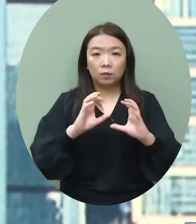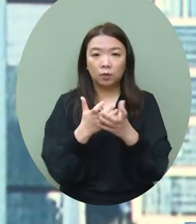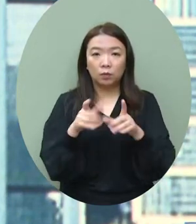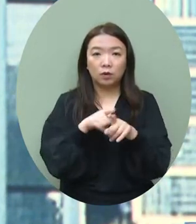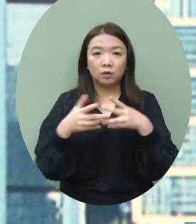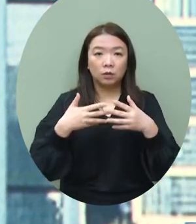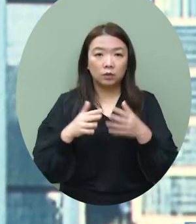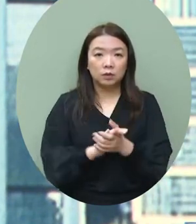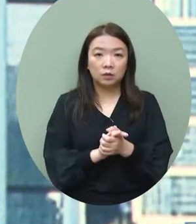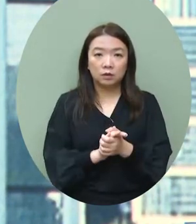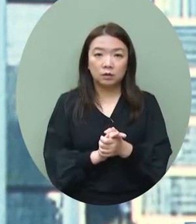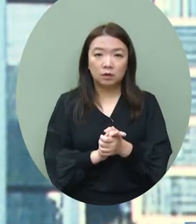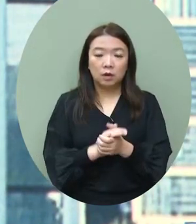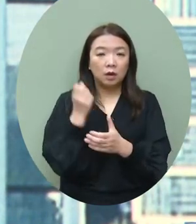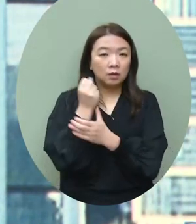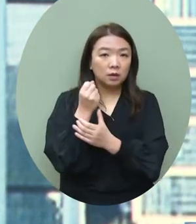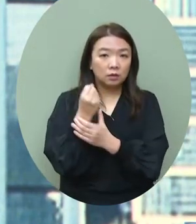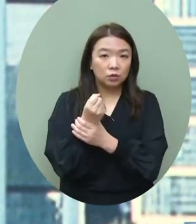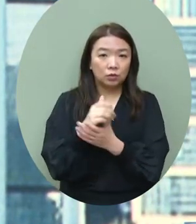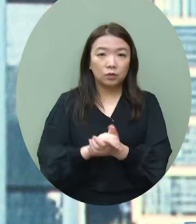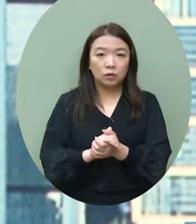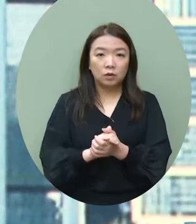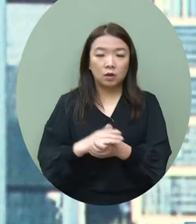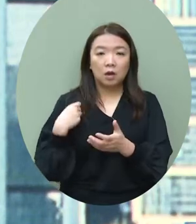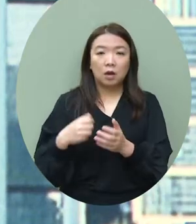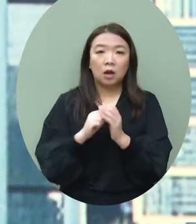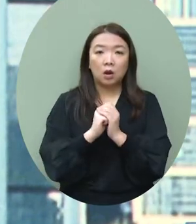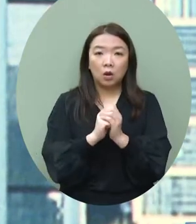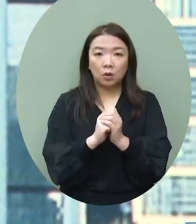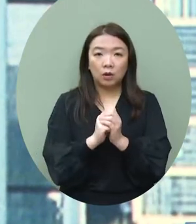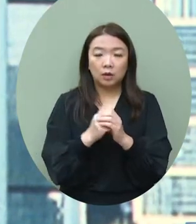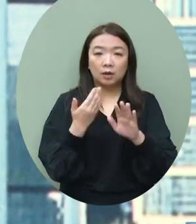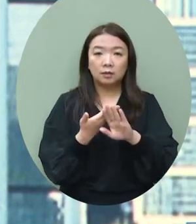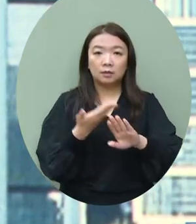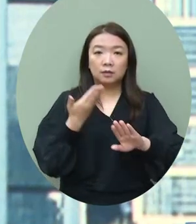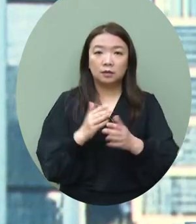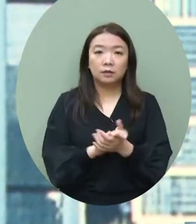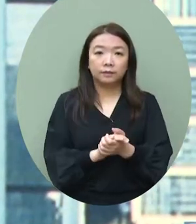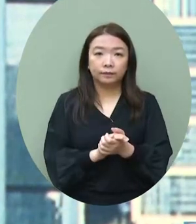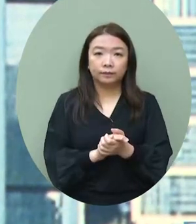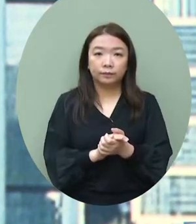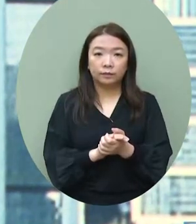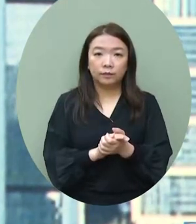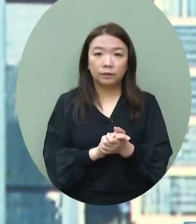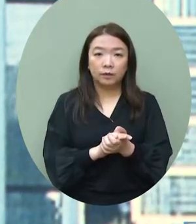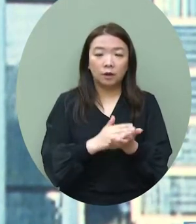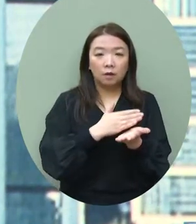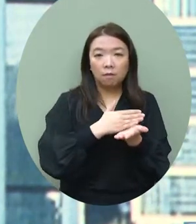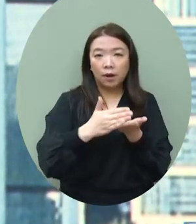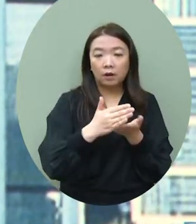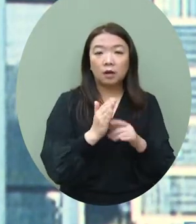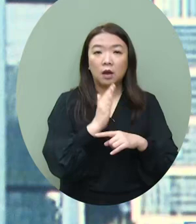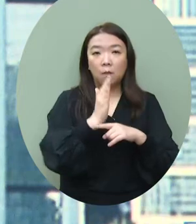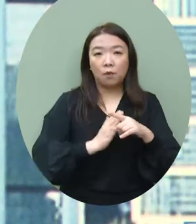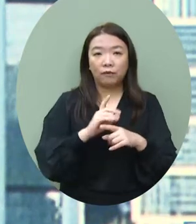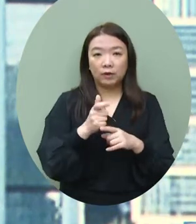事咧係爭取係喺農曆新年之前咧，能夠發放部分嘅